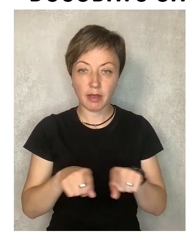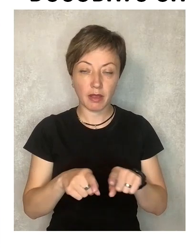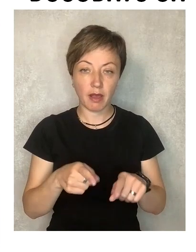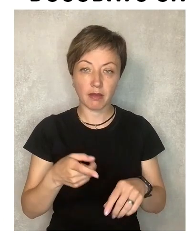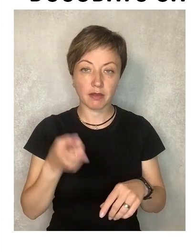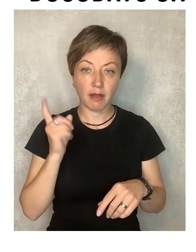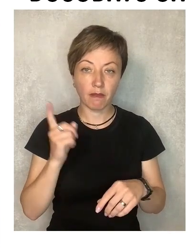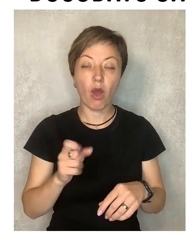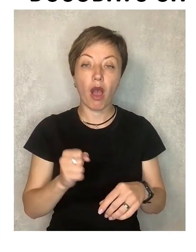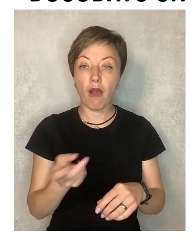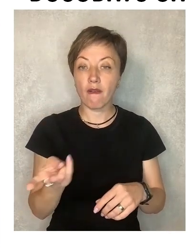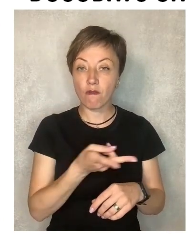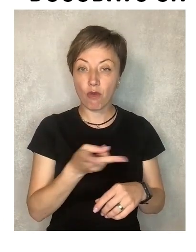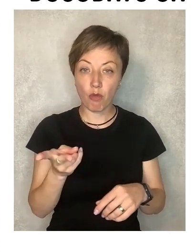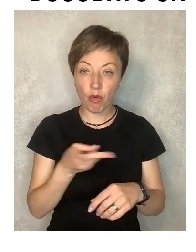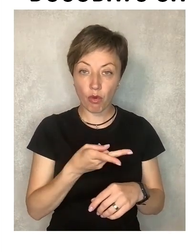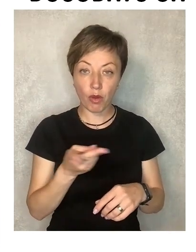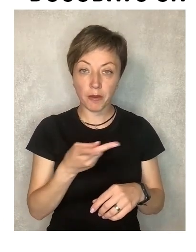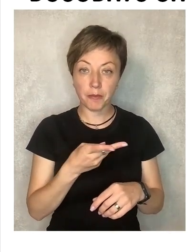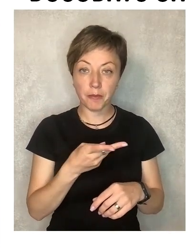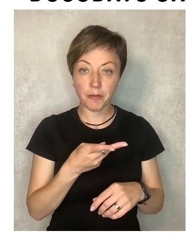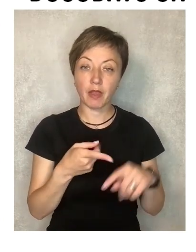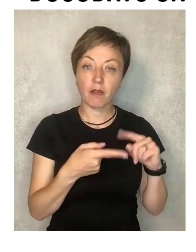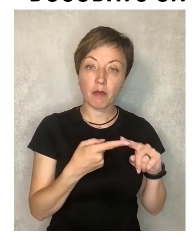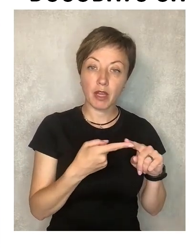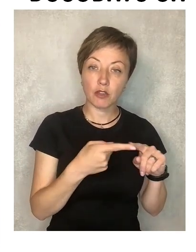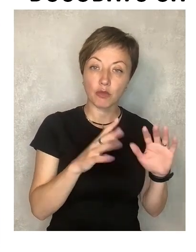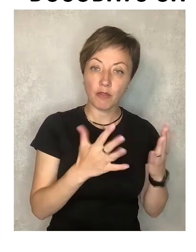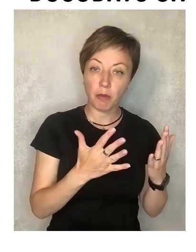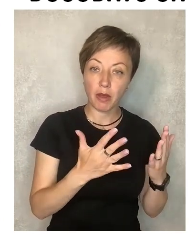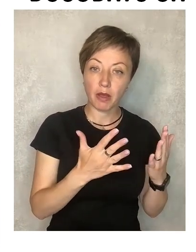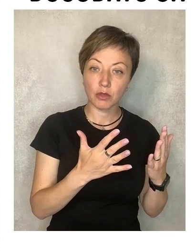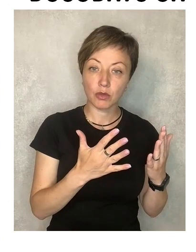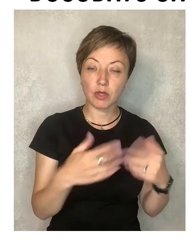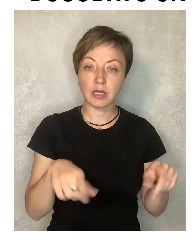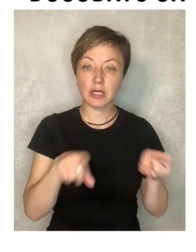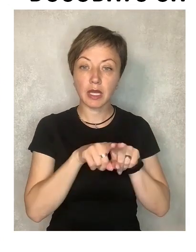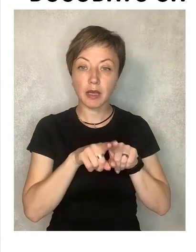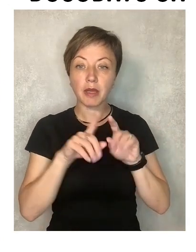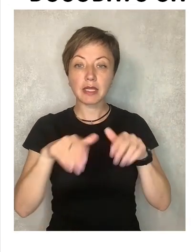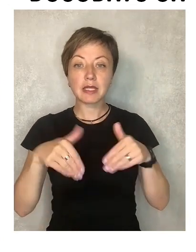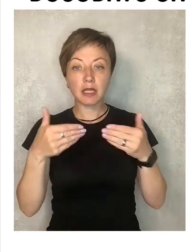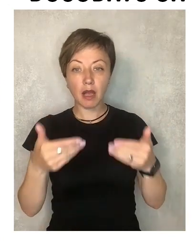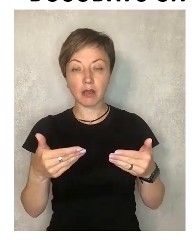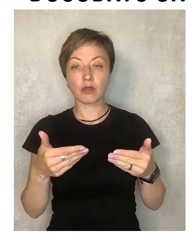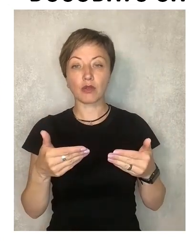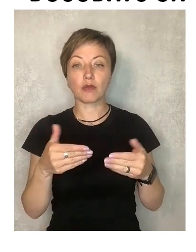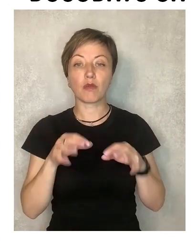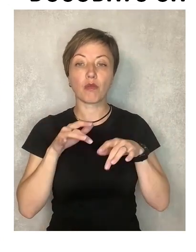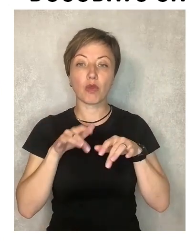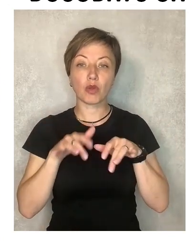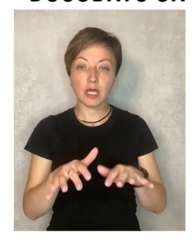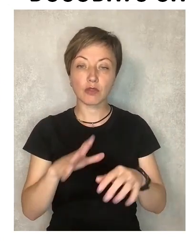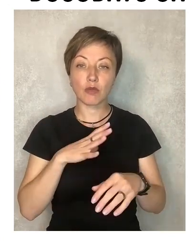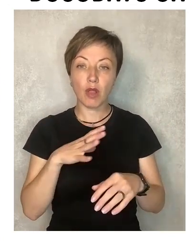в обох, власне, в першому випадку таким ініціатором і холдером процесу була